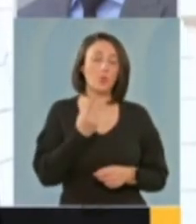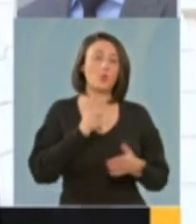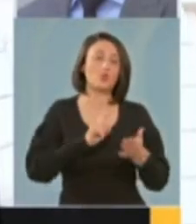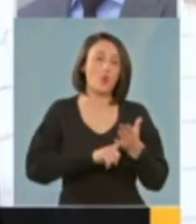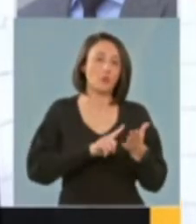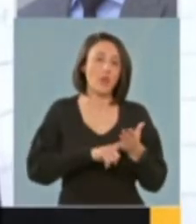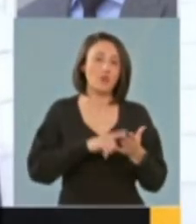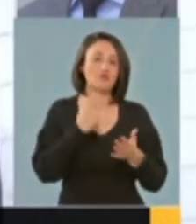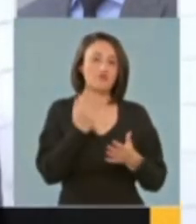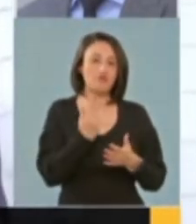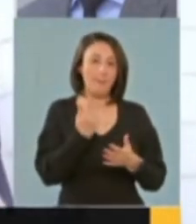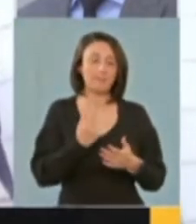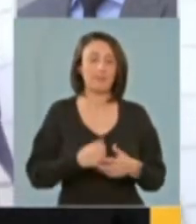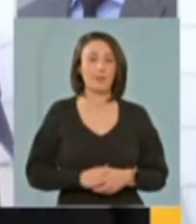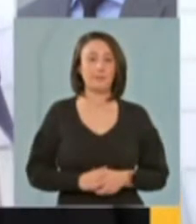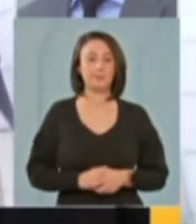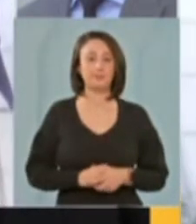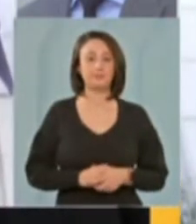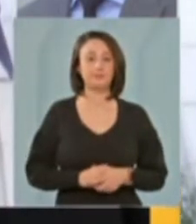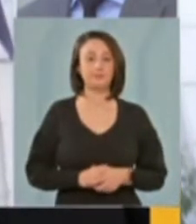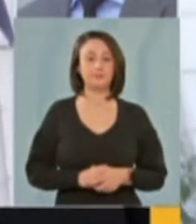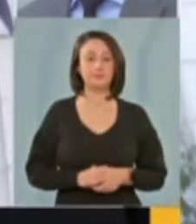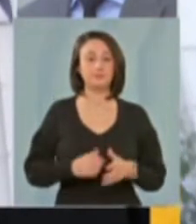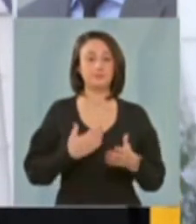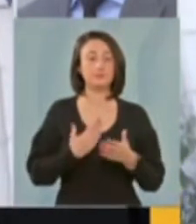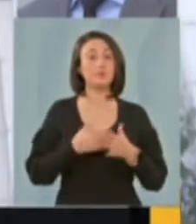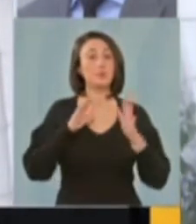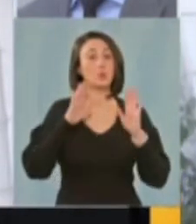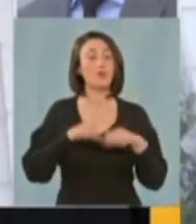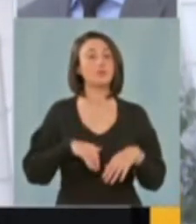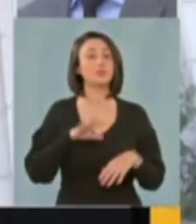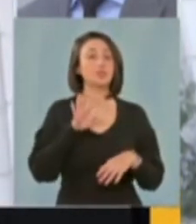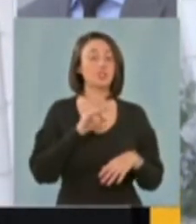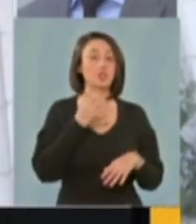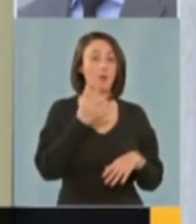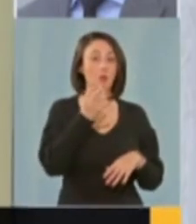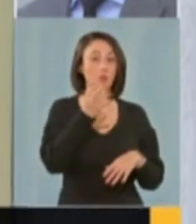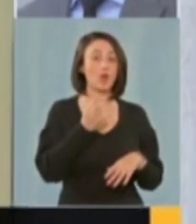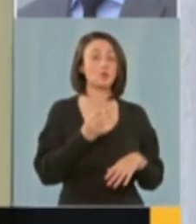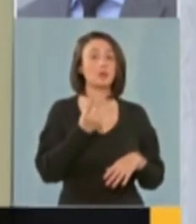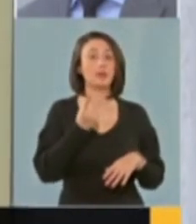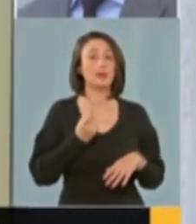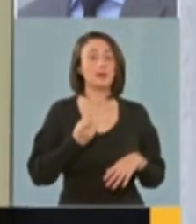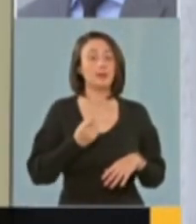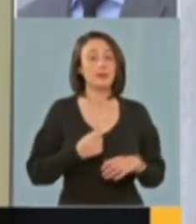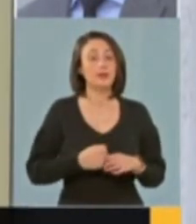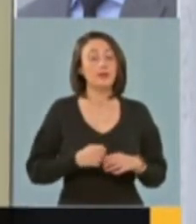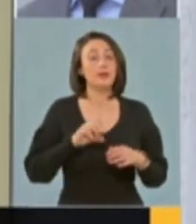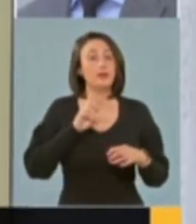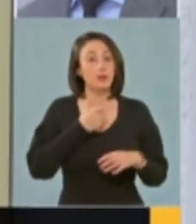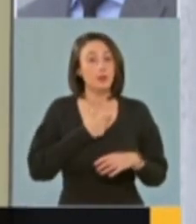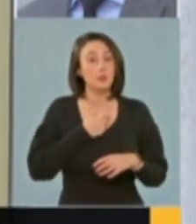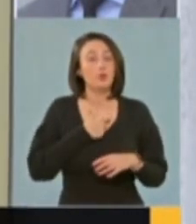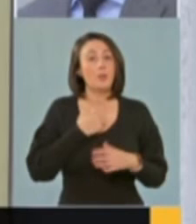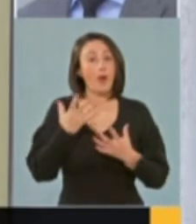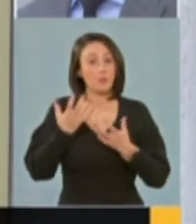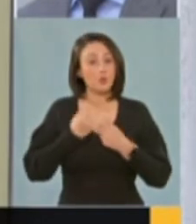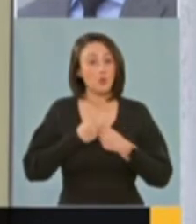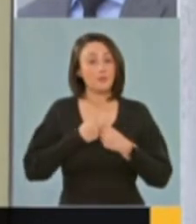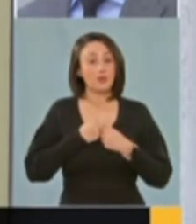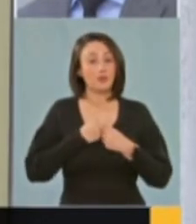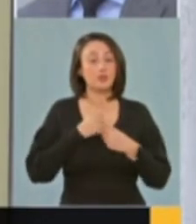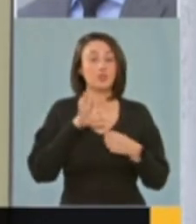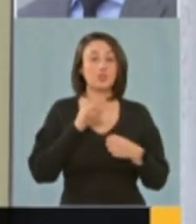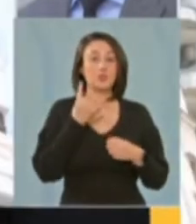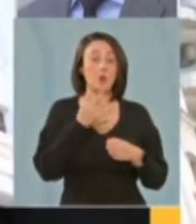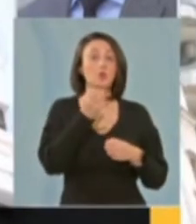de nota 7, să zic așa, pentru că avem 54% din ce puteam, am absorbit cam